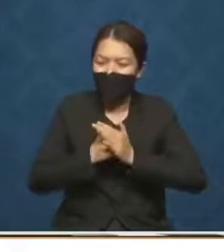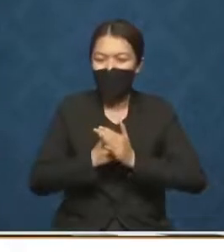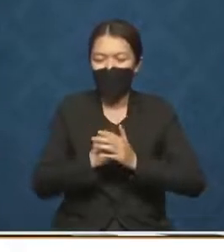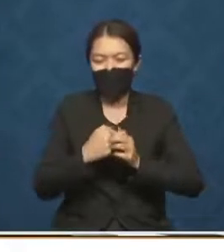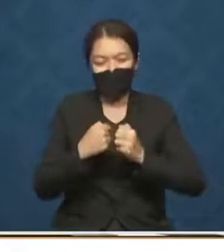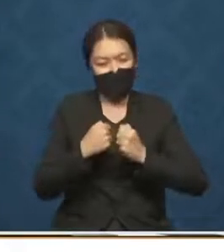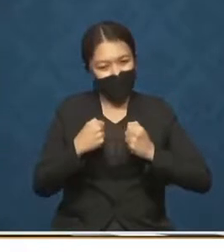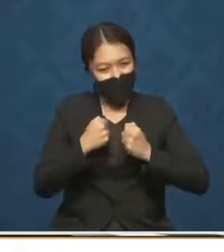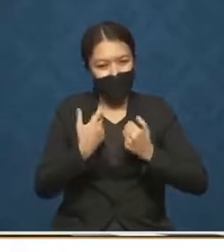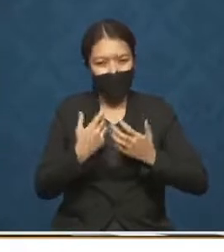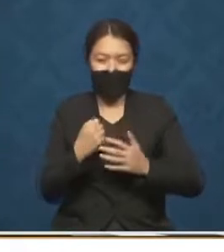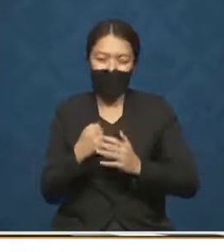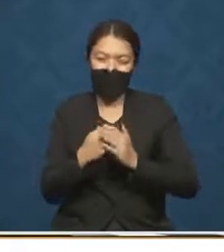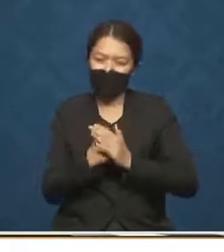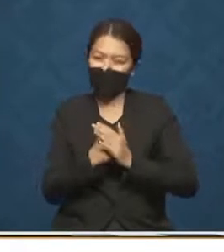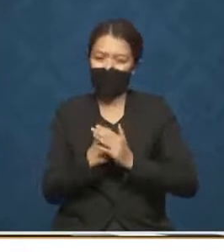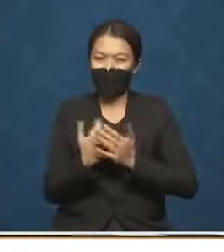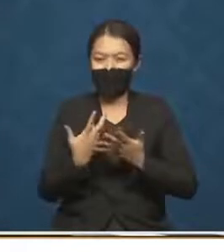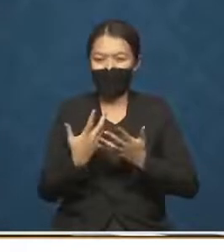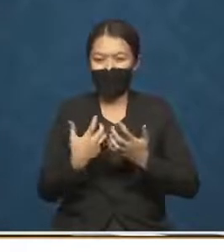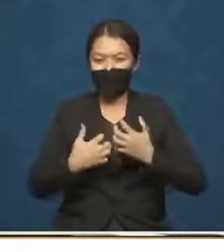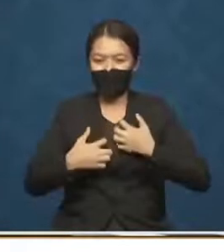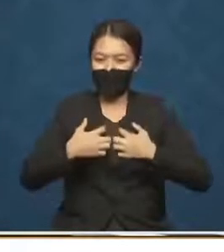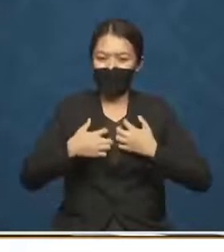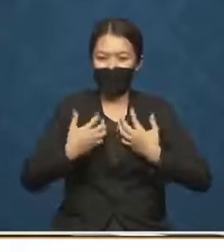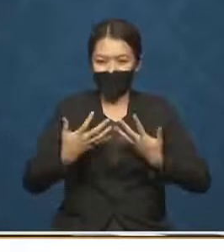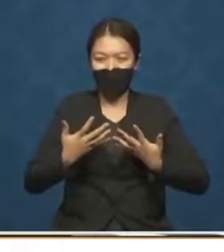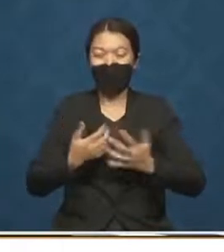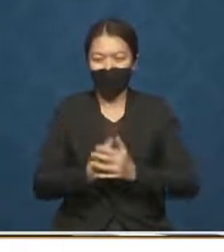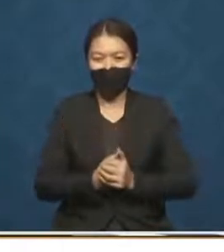ตึ่งตึงทานประททข risen